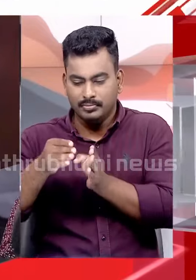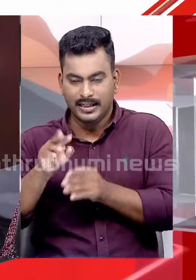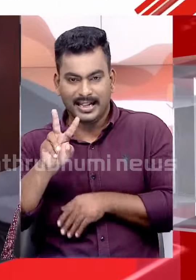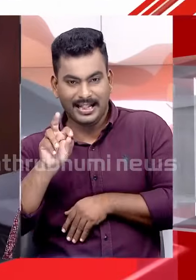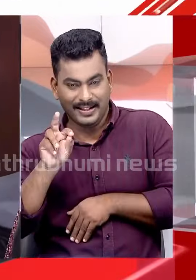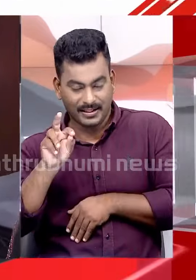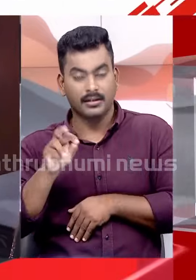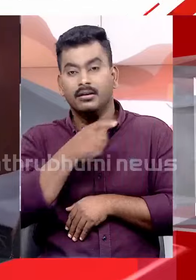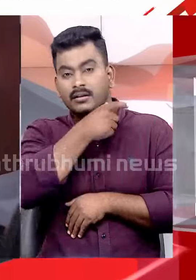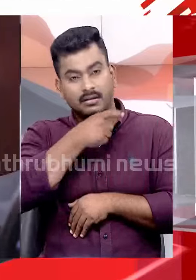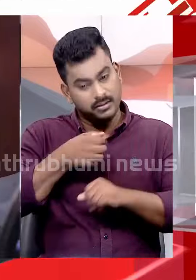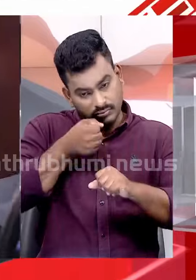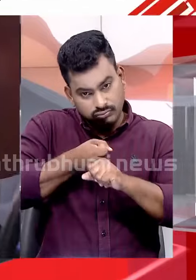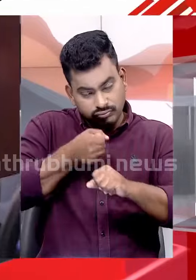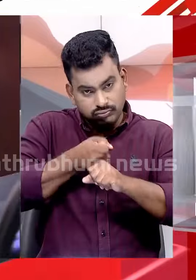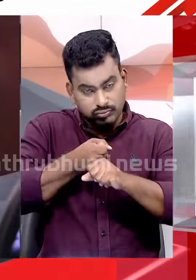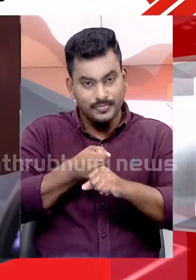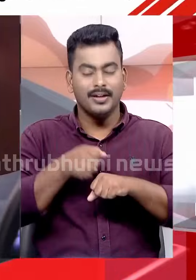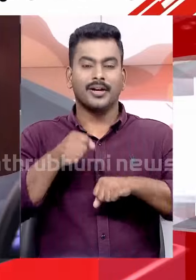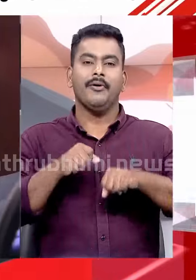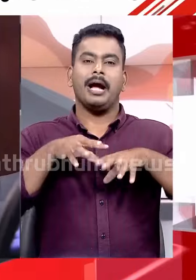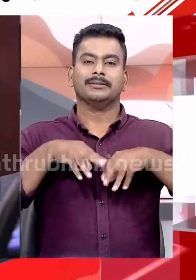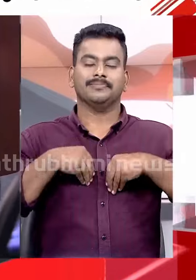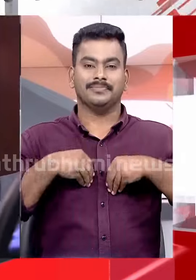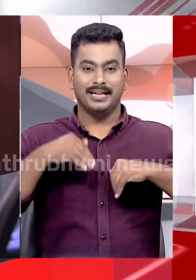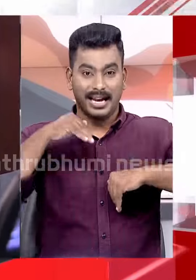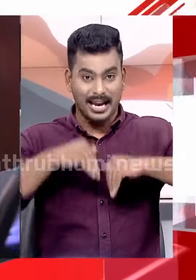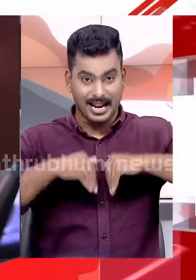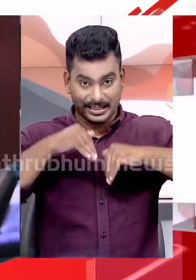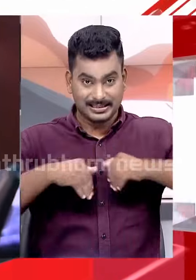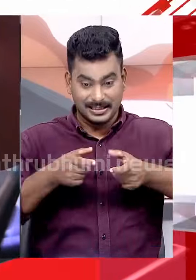20-ാം തീയതിയിലേക്ക് ഇലക്ഷൻ മാറ്റിയിരിക്കുന്നു എന്നുള്ളത് സ്വാഭാവികമായ കാര്യം തന്നെയാണ്.